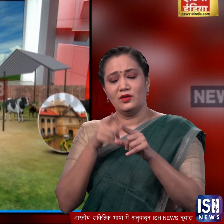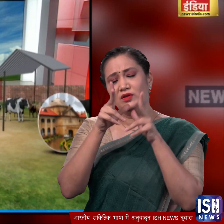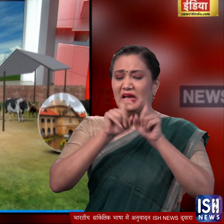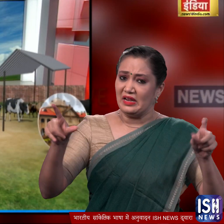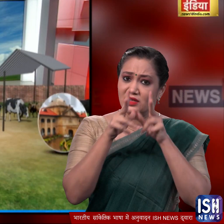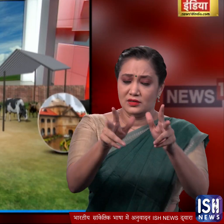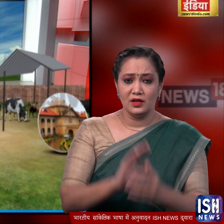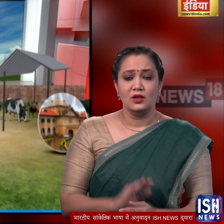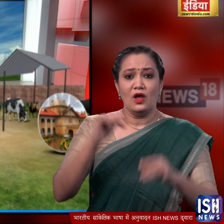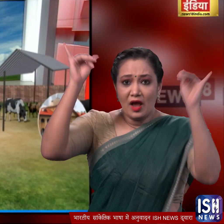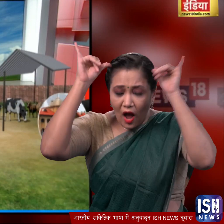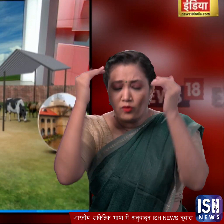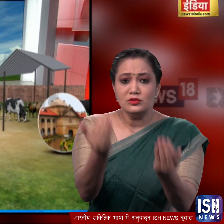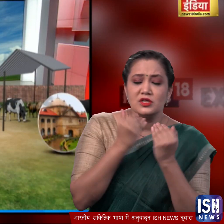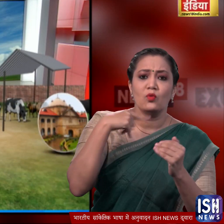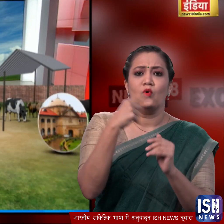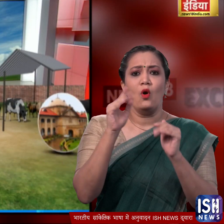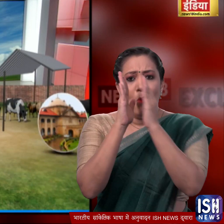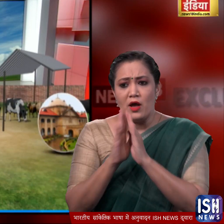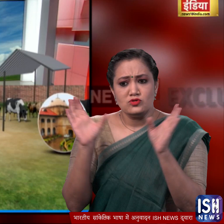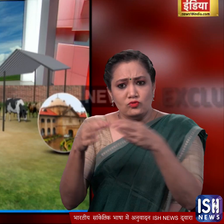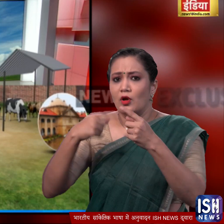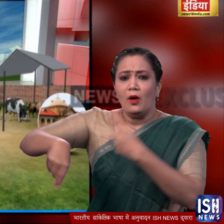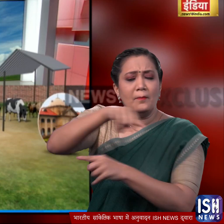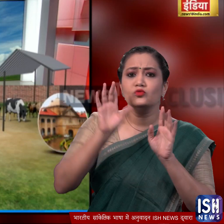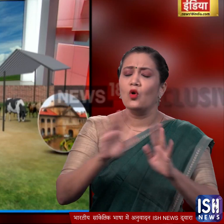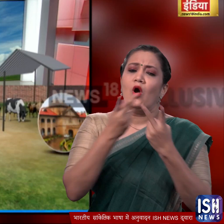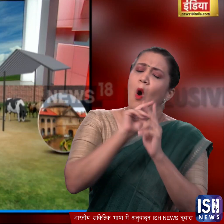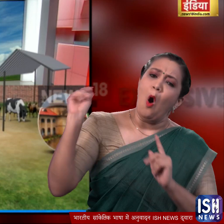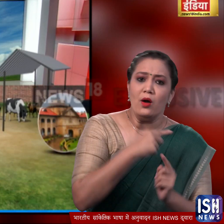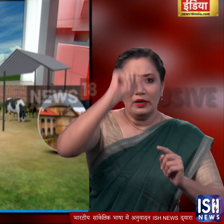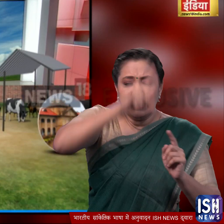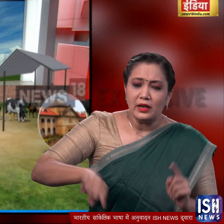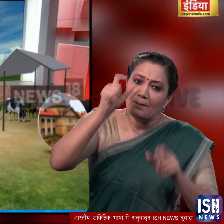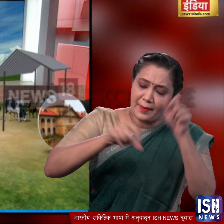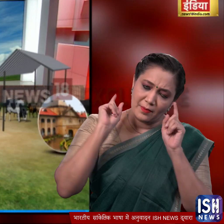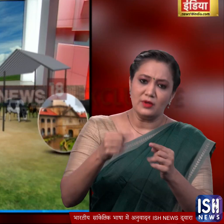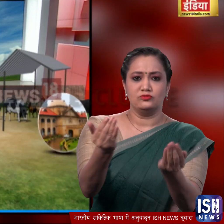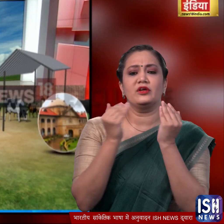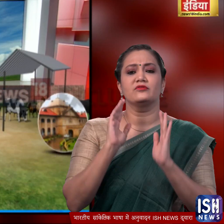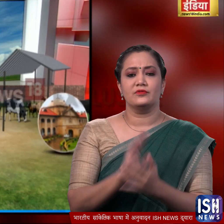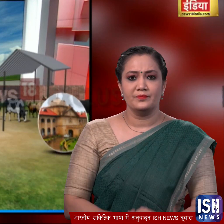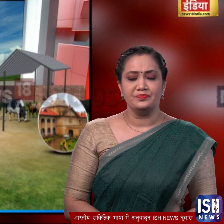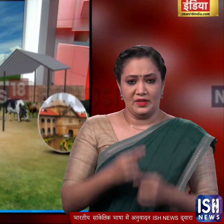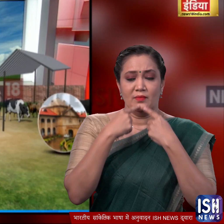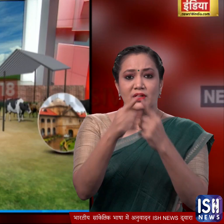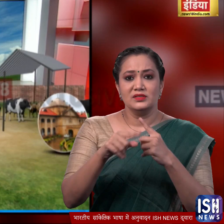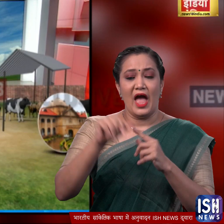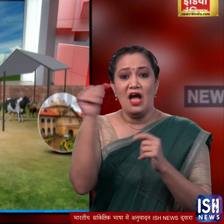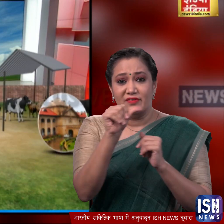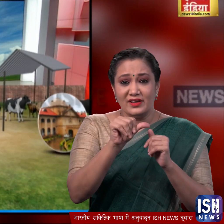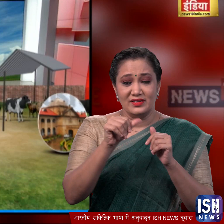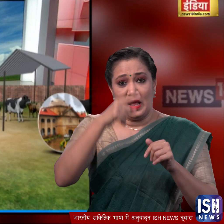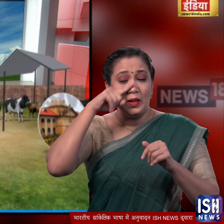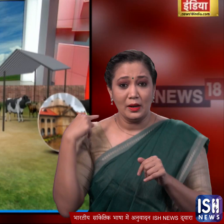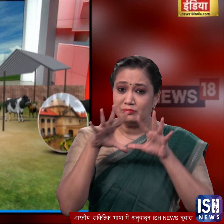टूक कहा कि गोरक्षा की जिम्मेदारी किसी एक धर्म के लोगों की नहीं बल्कि देश के हर नागरिक की। साथ ही उन्होंने अपनी टिप्पणी में अफगानिस्तान